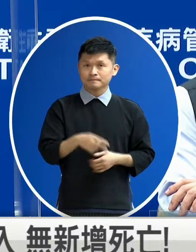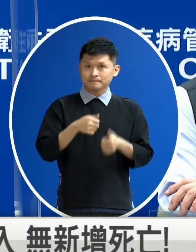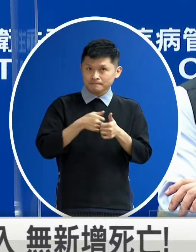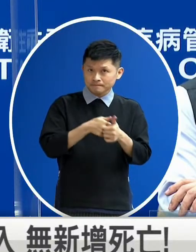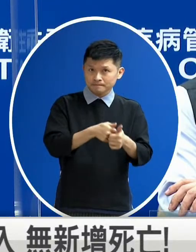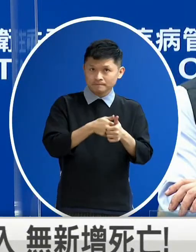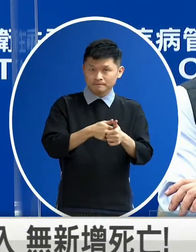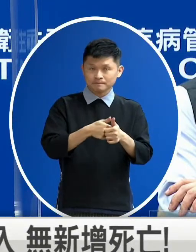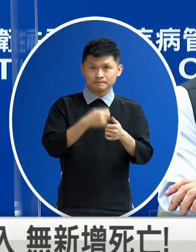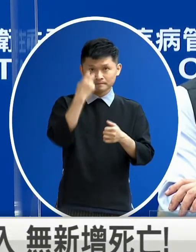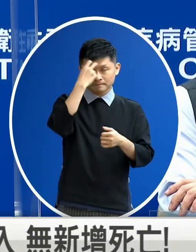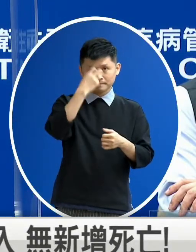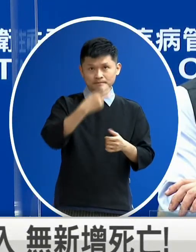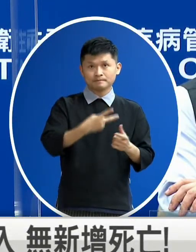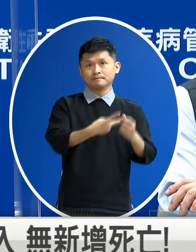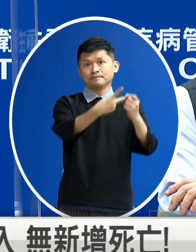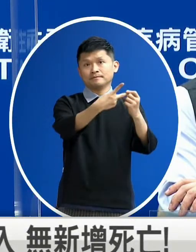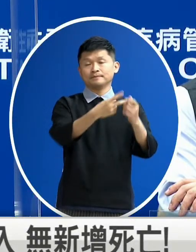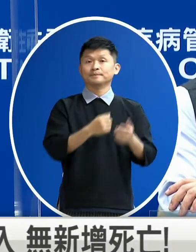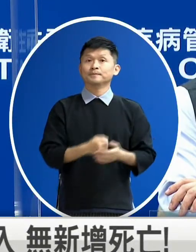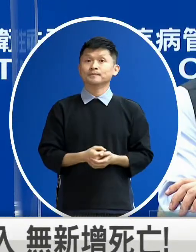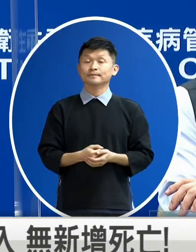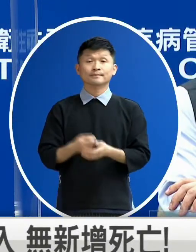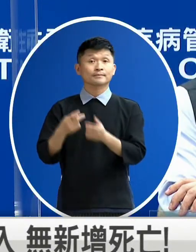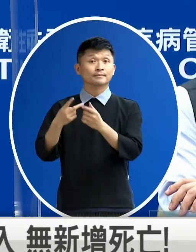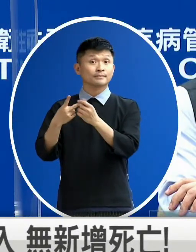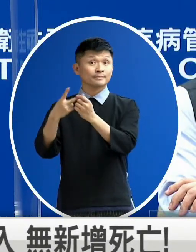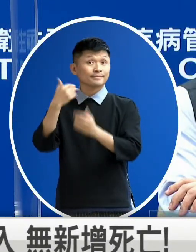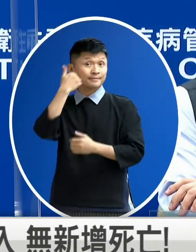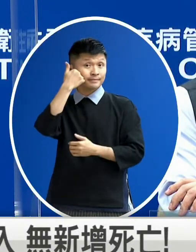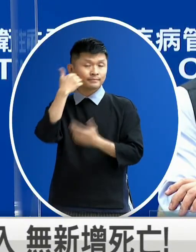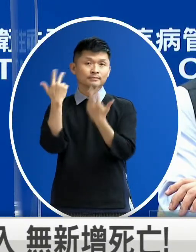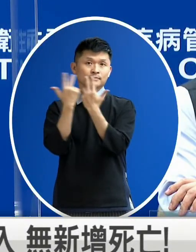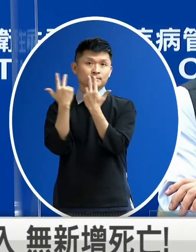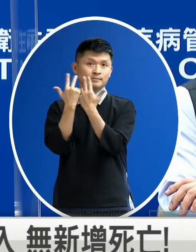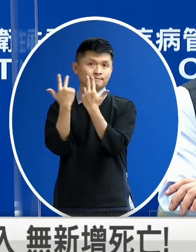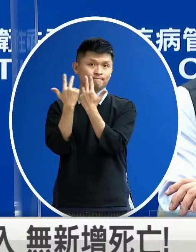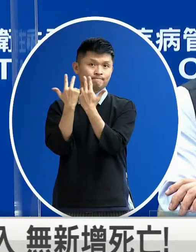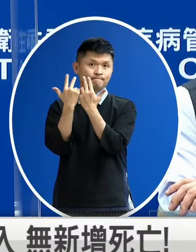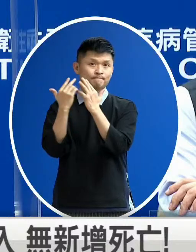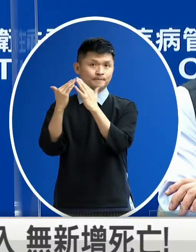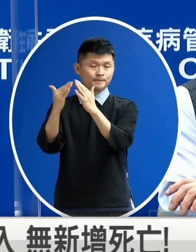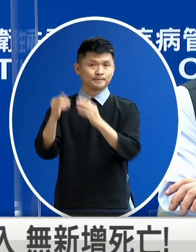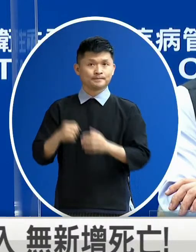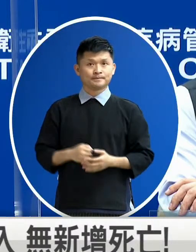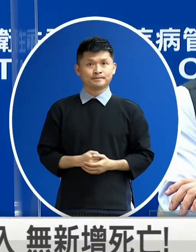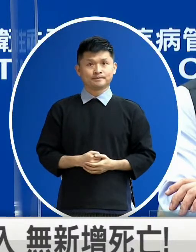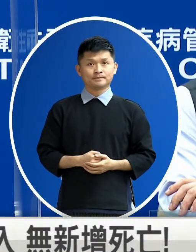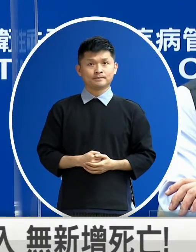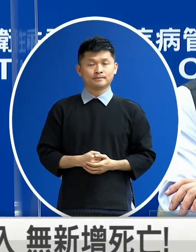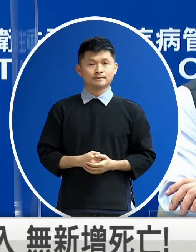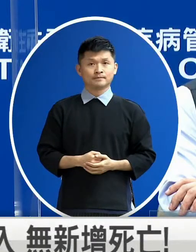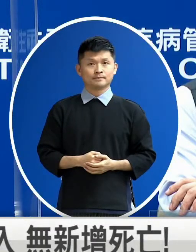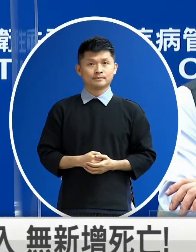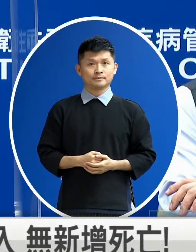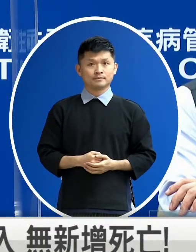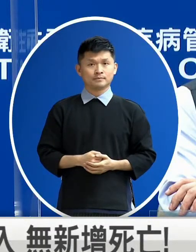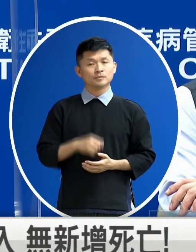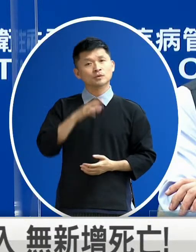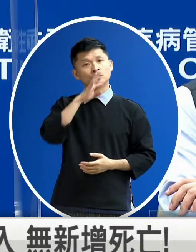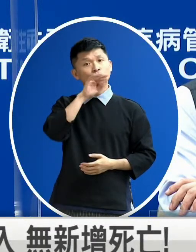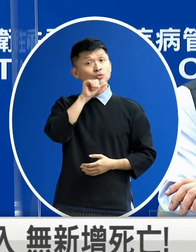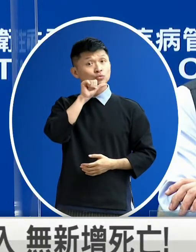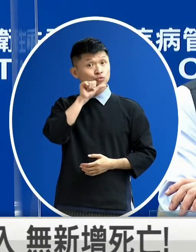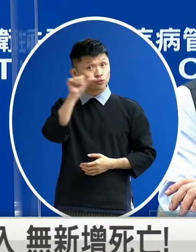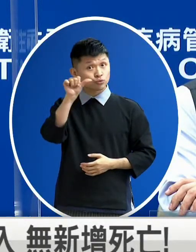会进行再二采。然后另外一例是新北市的一位五岁